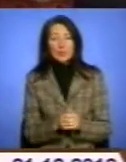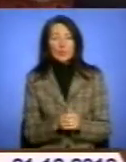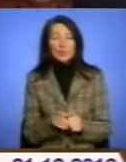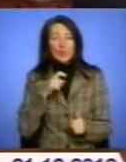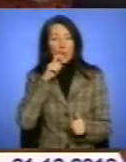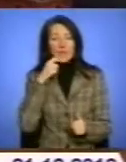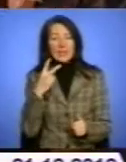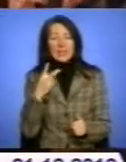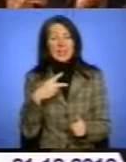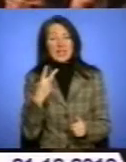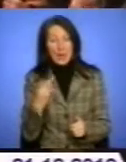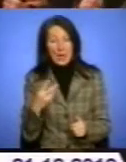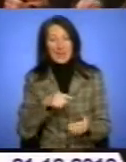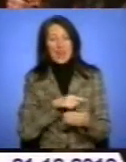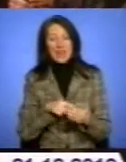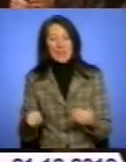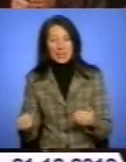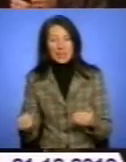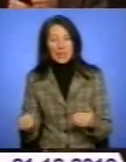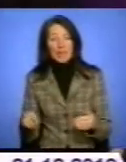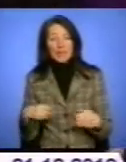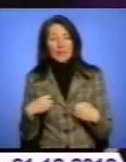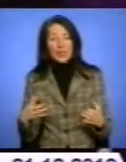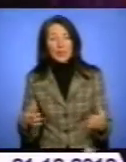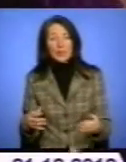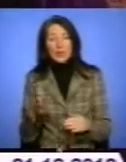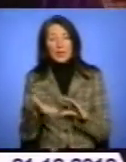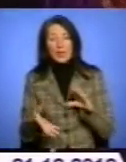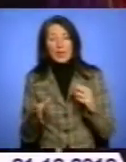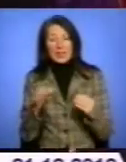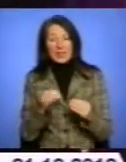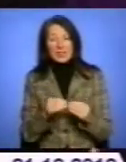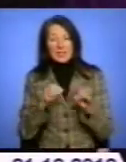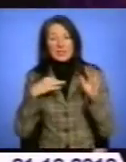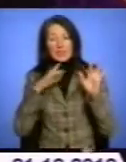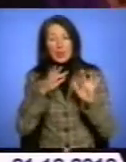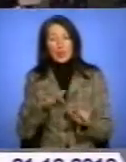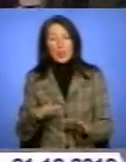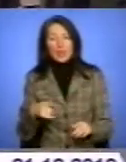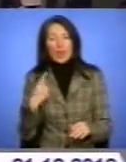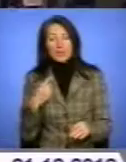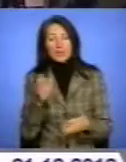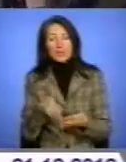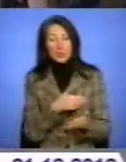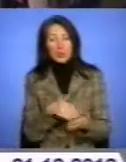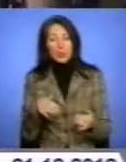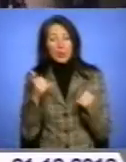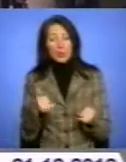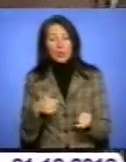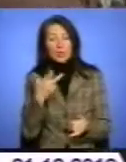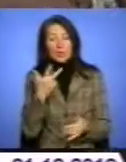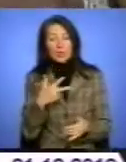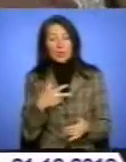Україна у 21-й відзначає День міліції. Зранку правоохоронці взяли участь у молебні у Києво-Печерській лаврі, а також поклали квіти до меморіалу